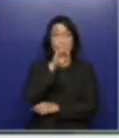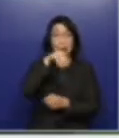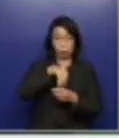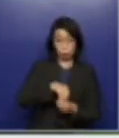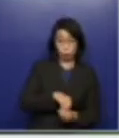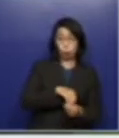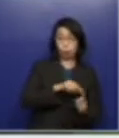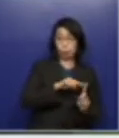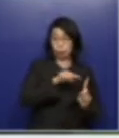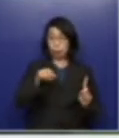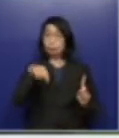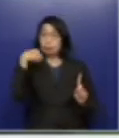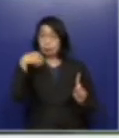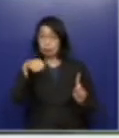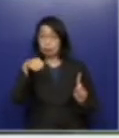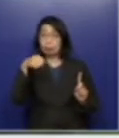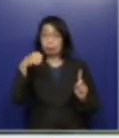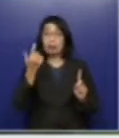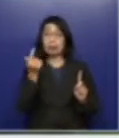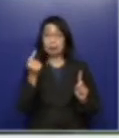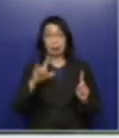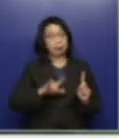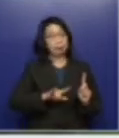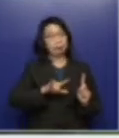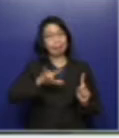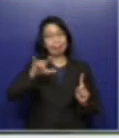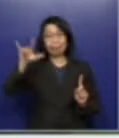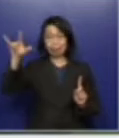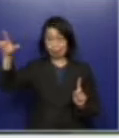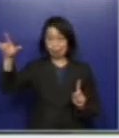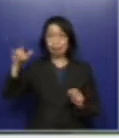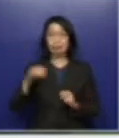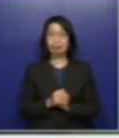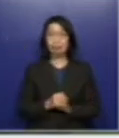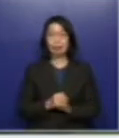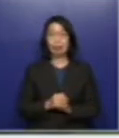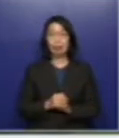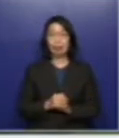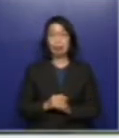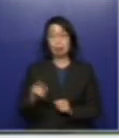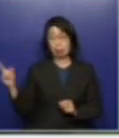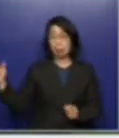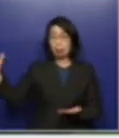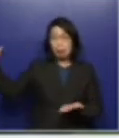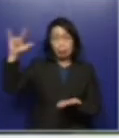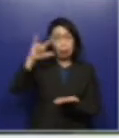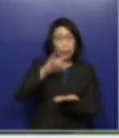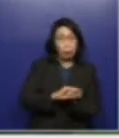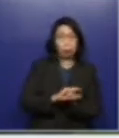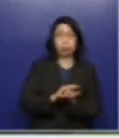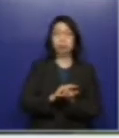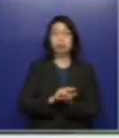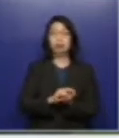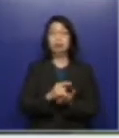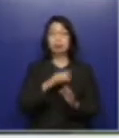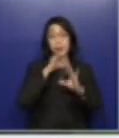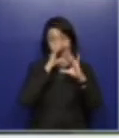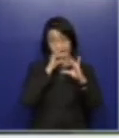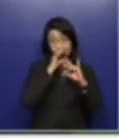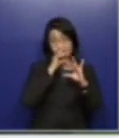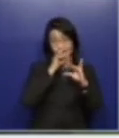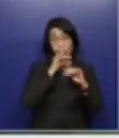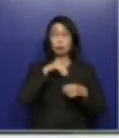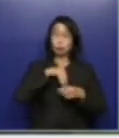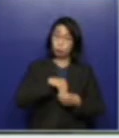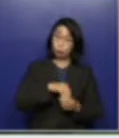ที่10นะครับแล้วเดินทางกลับวันที่11มาลงที่อุตภาวพำนักอยู่ที่ระยอง